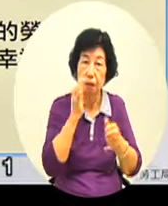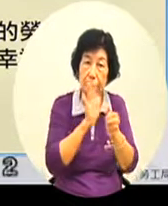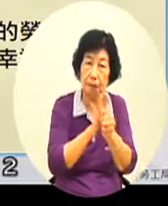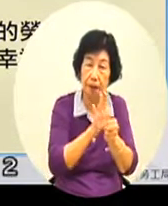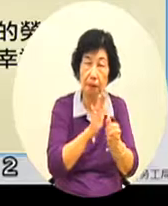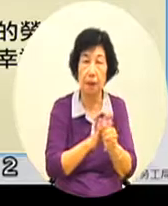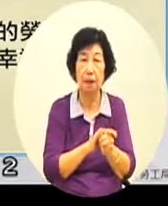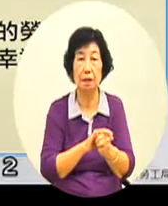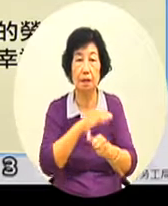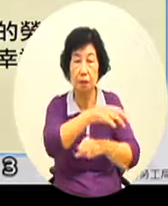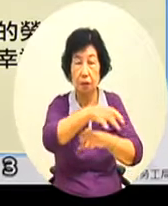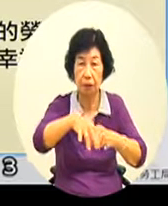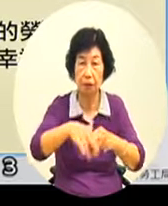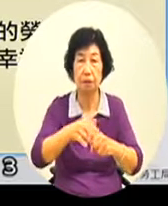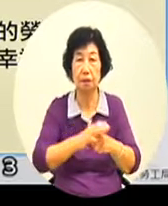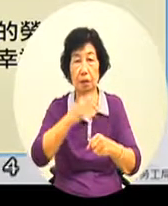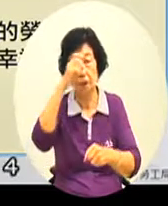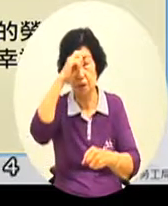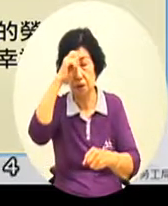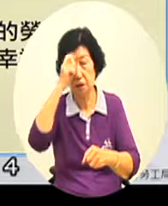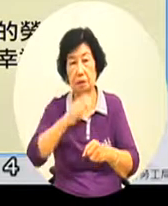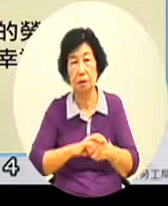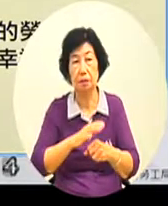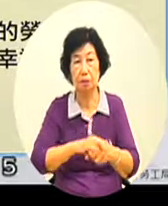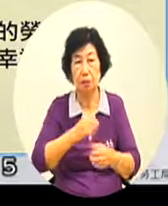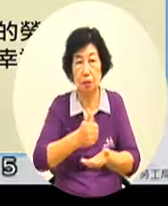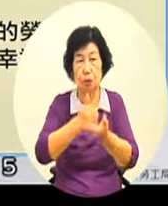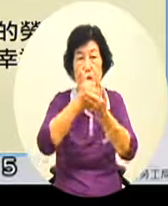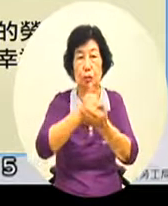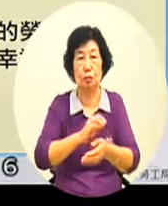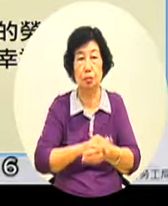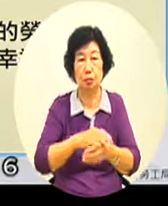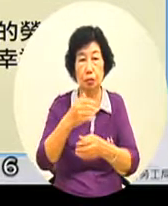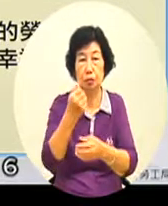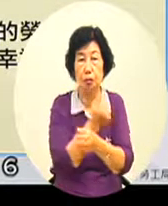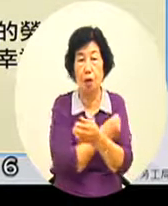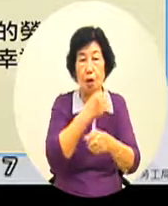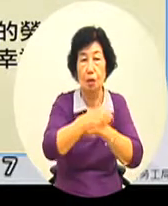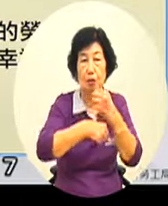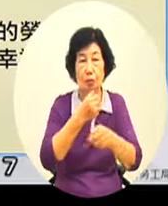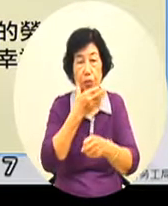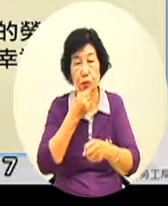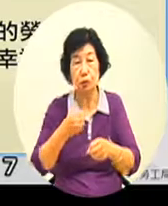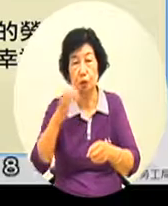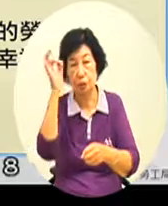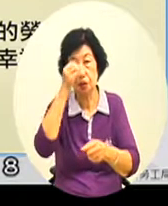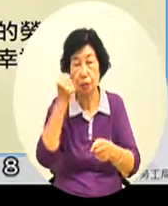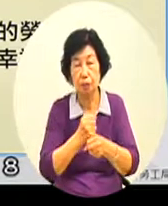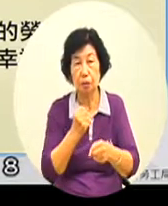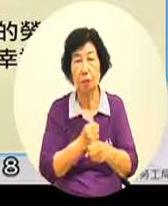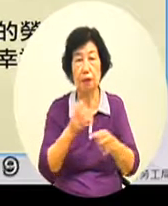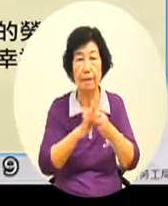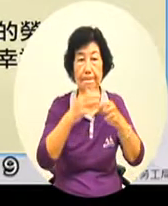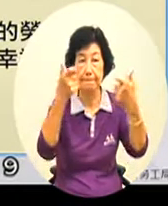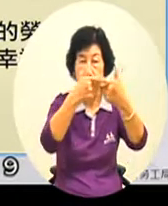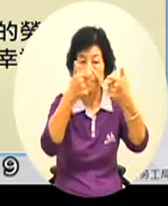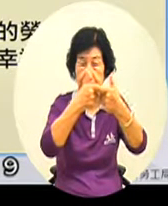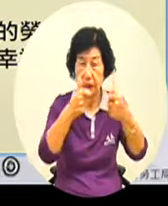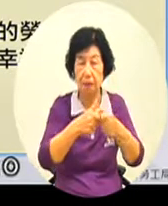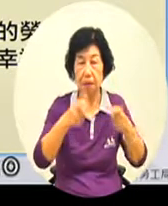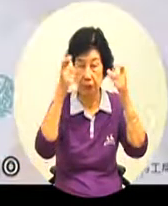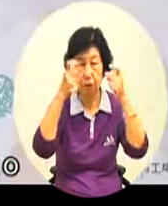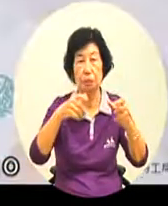盼我们能贯彻尊严劳动幸福就业的施政目标，以确保全高雄市所有劳工朋友应有的权